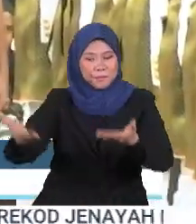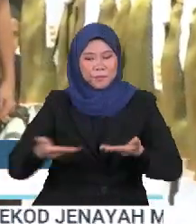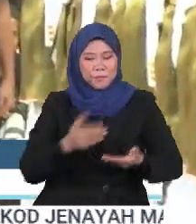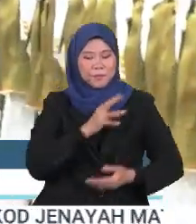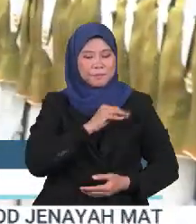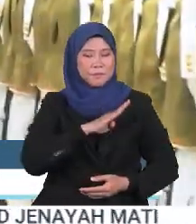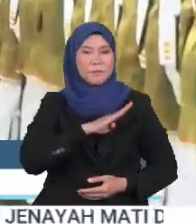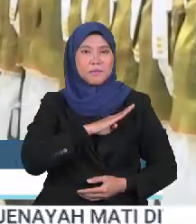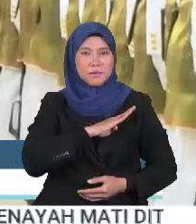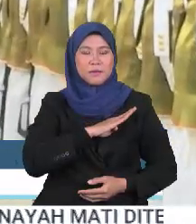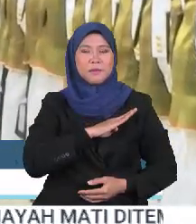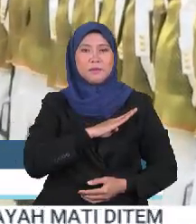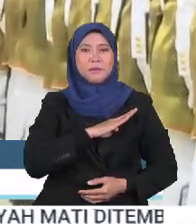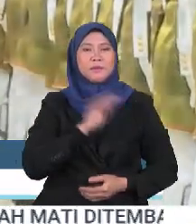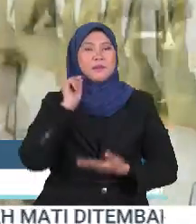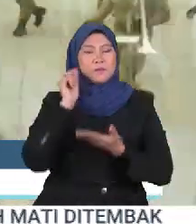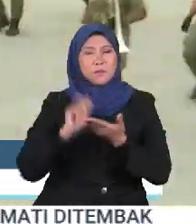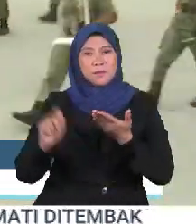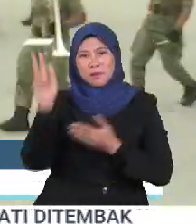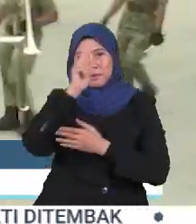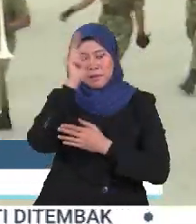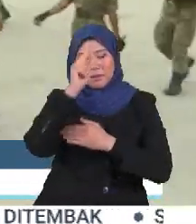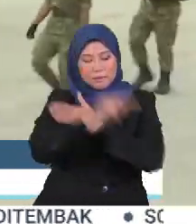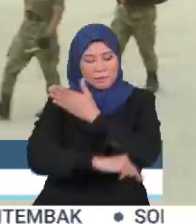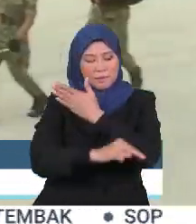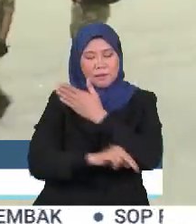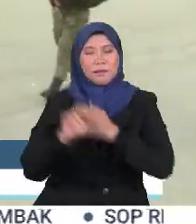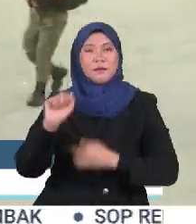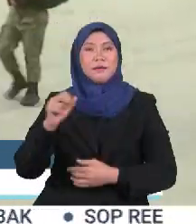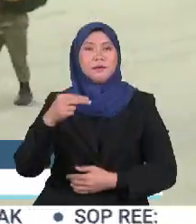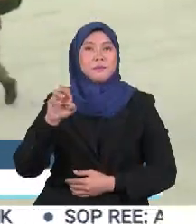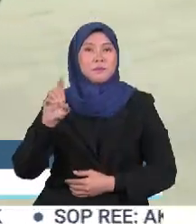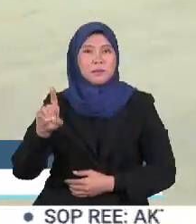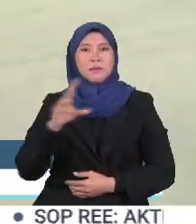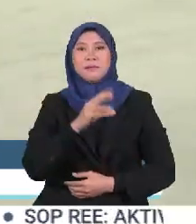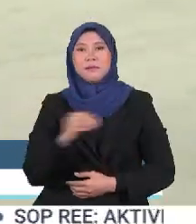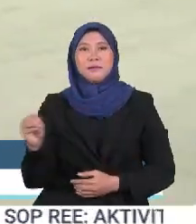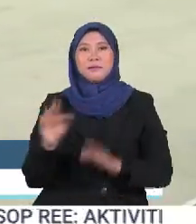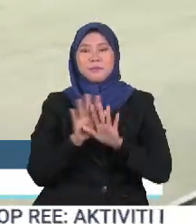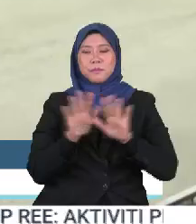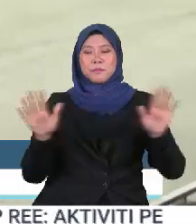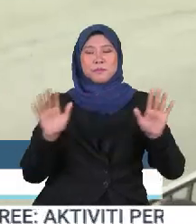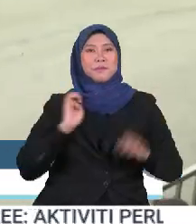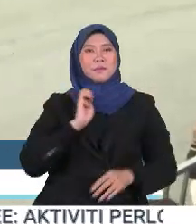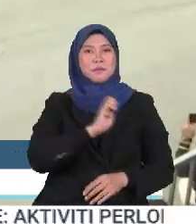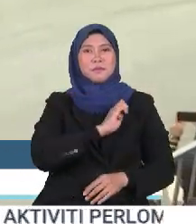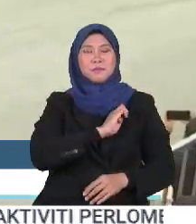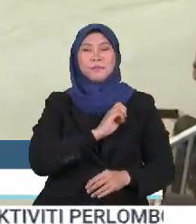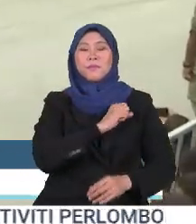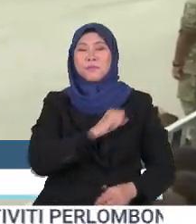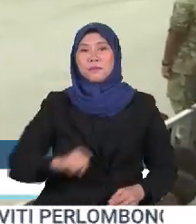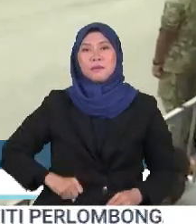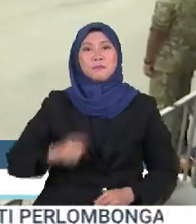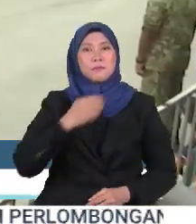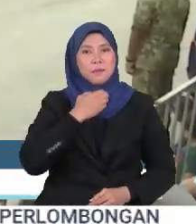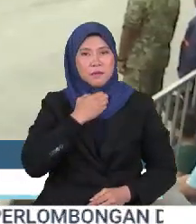Datuk Seri Sa'rani Muhammad, Setiausaha Kerajaan Negeri Datuk Ahmad Suhaidi Abdul Rahim serta barisan Exco. Sultan Perak